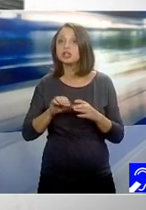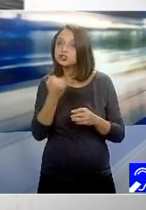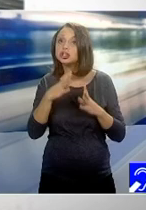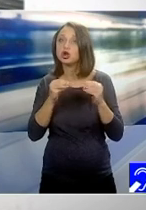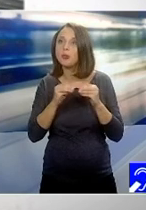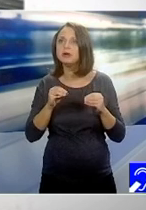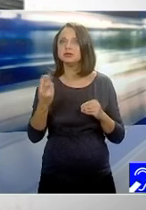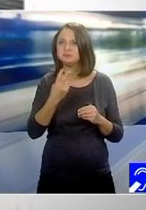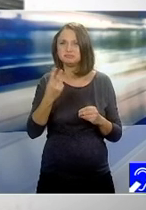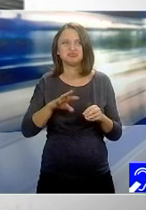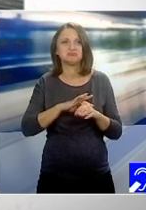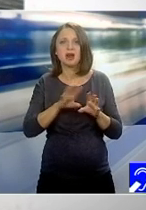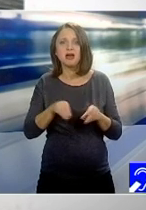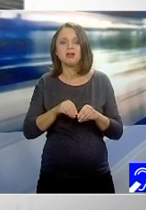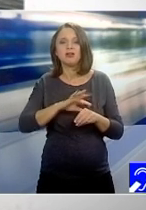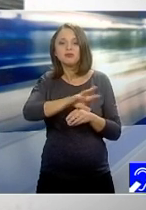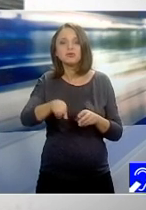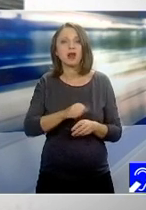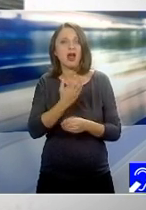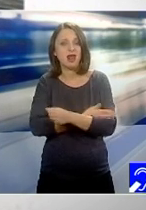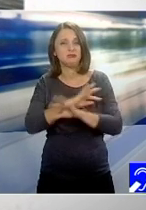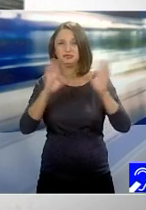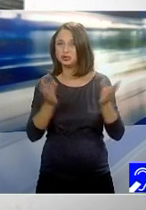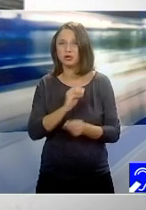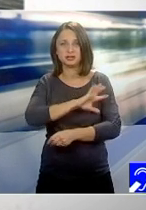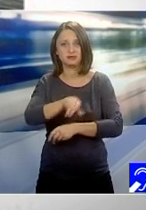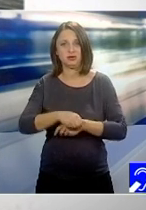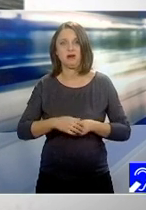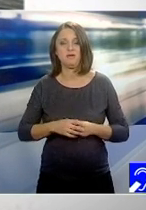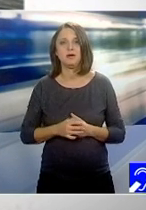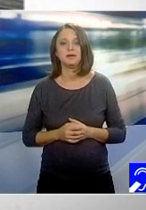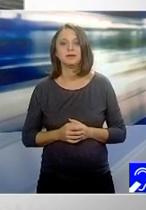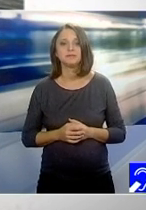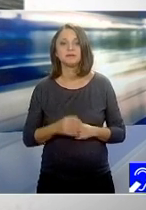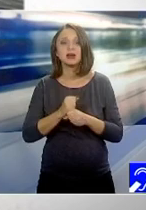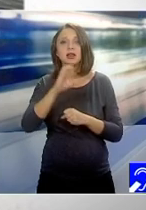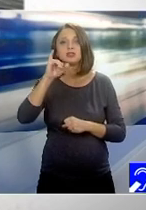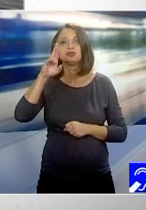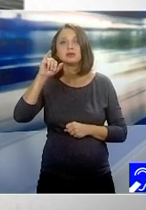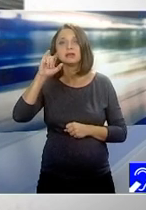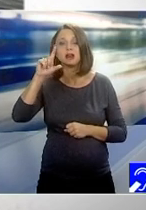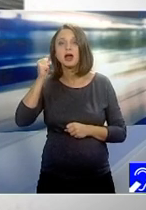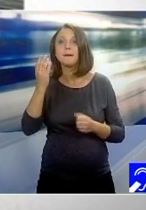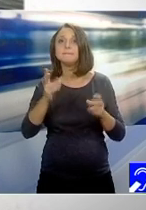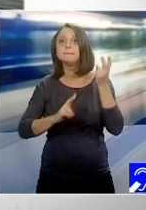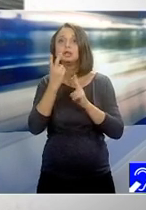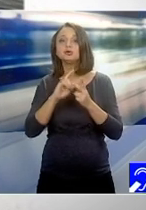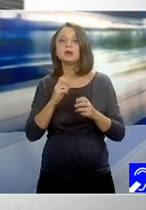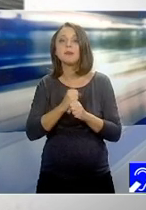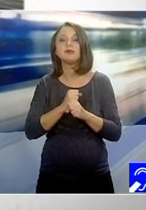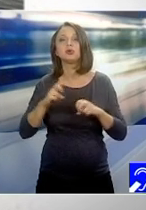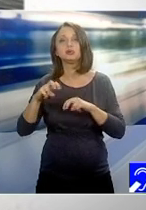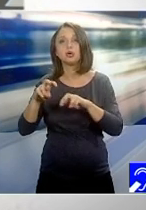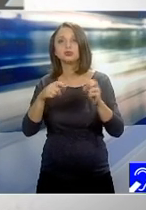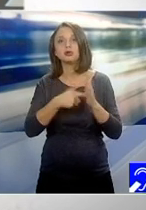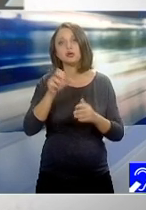La Budacul de Sus. Pădurile Ciurilei, eu știu că am făcut un control în 2012 și unde s-au tăiat ilegal și lucrurile